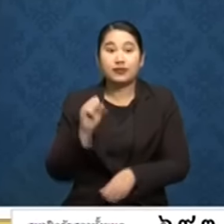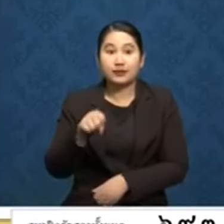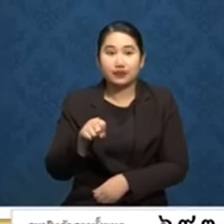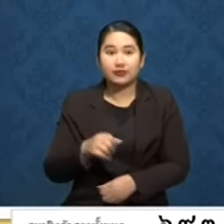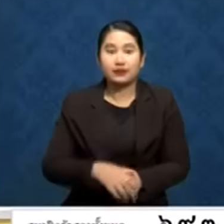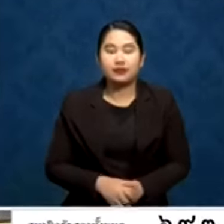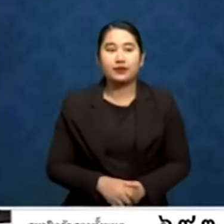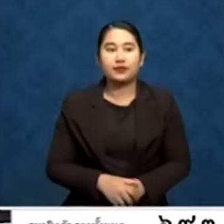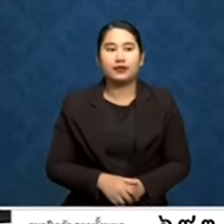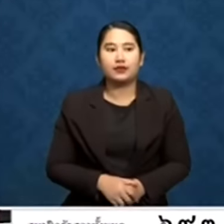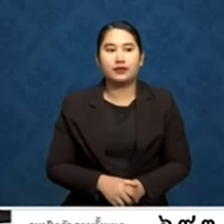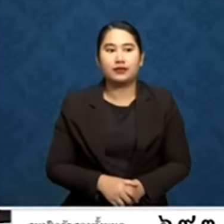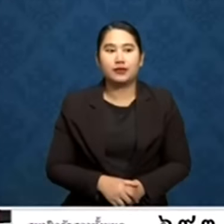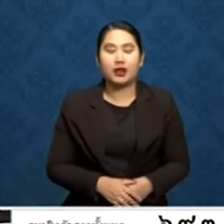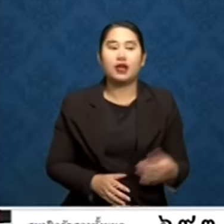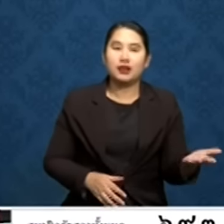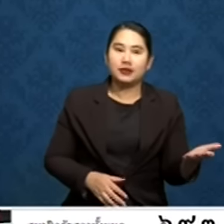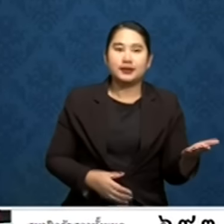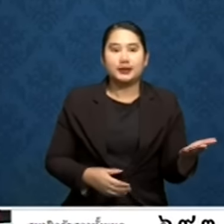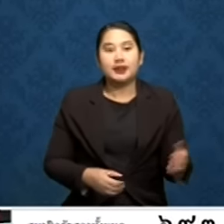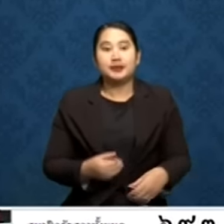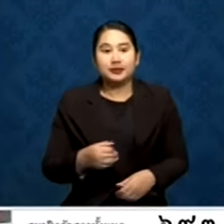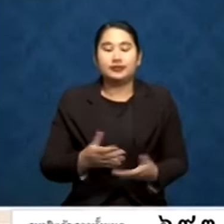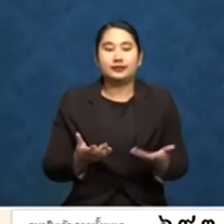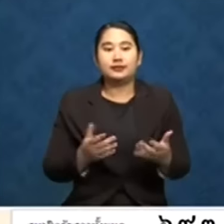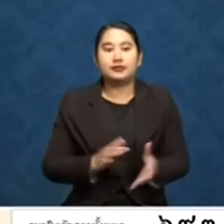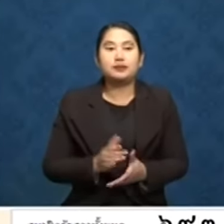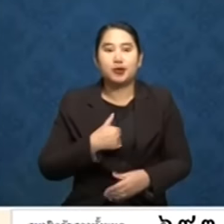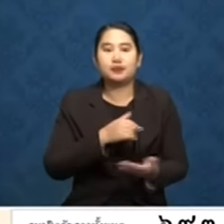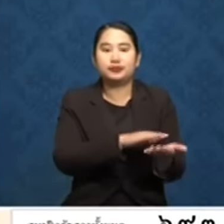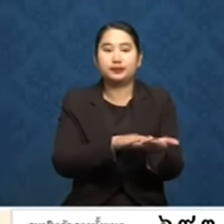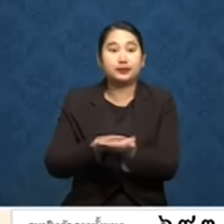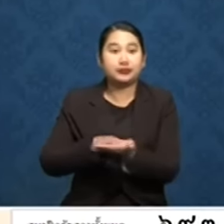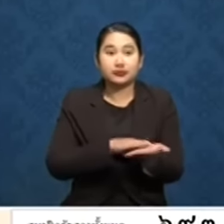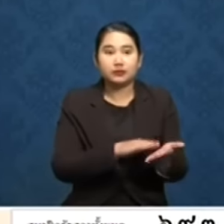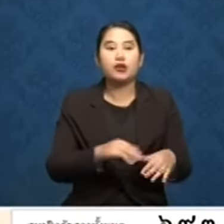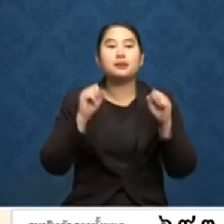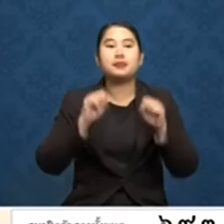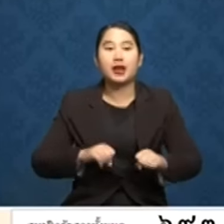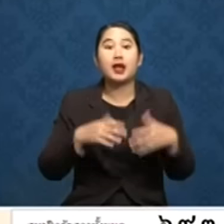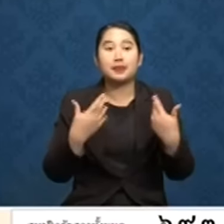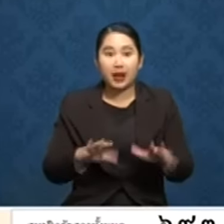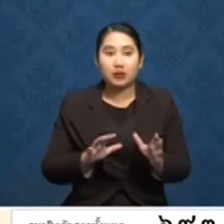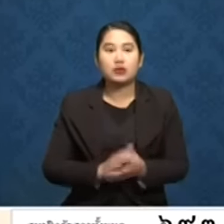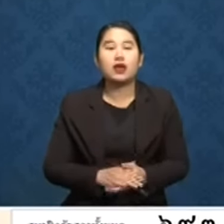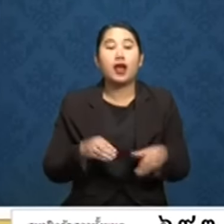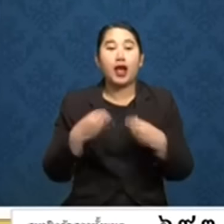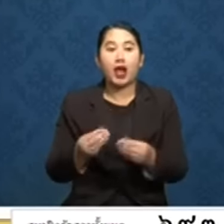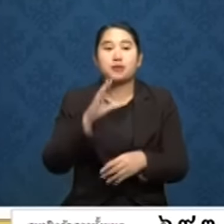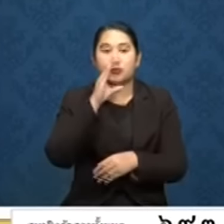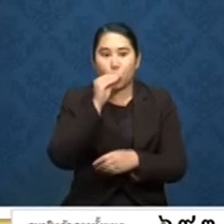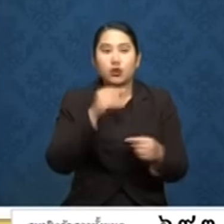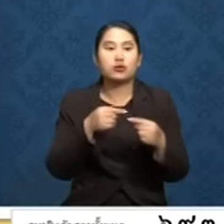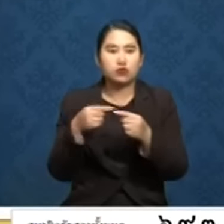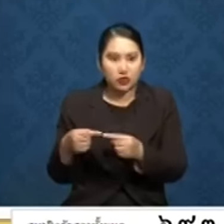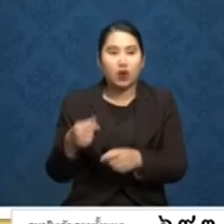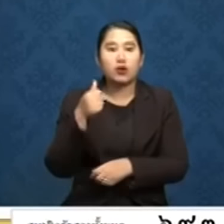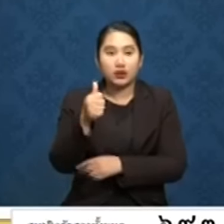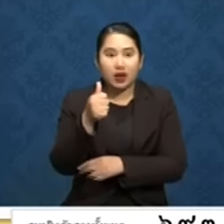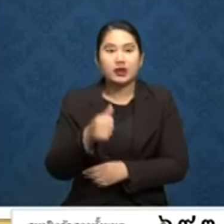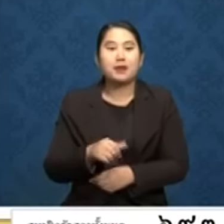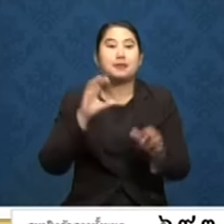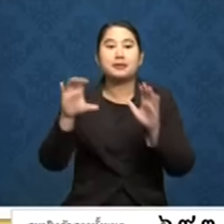ะเดี๋ยวทางนี้ก็จะอภิปรายผมขออภัยนะครับผมได้วินิจฉัยไปแล้วว่าให้คุณล้อมดอนอภิปรายต่อโด